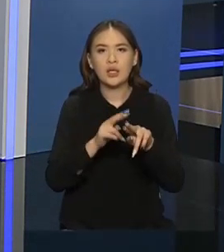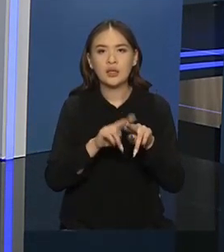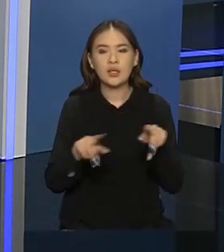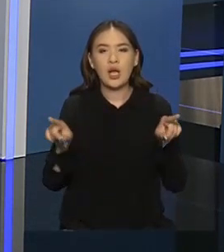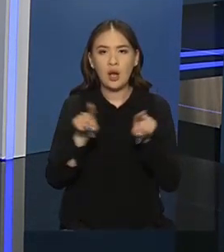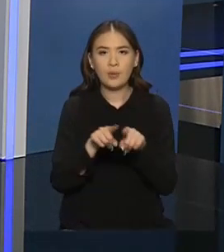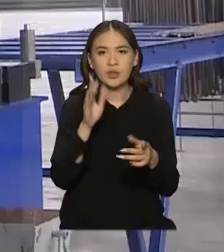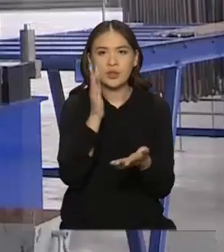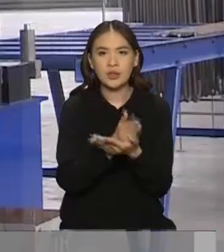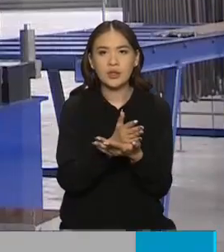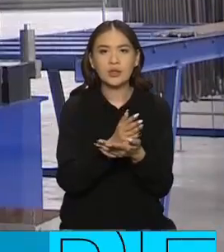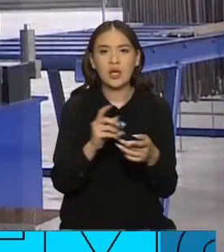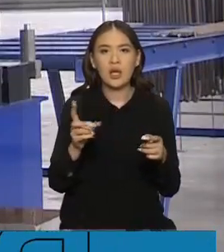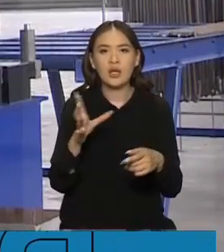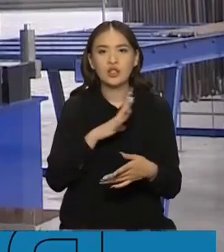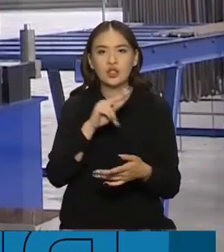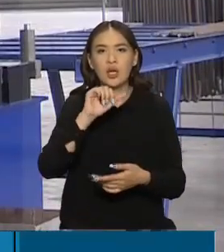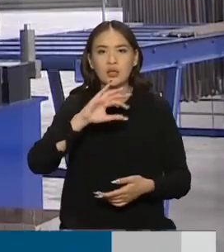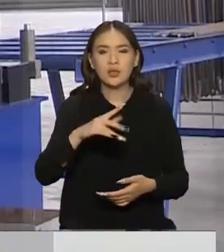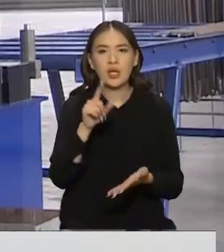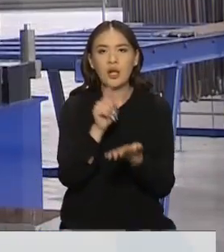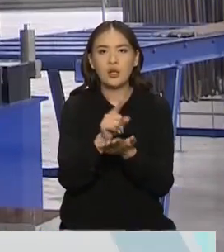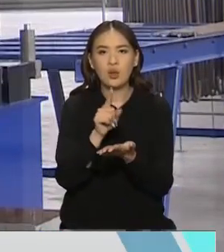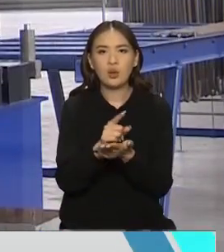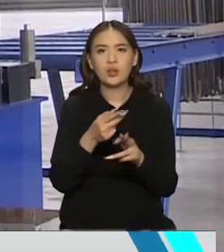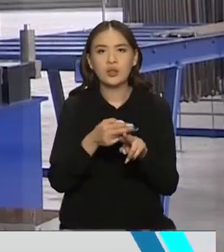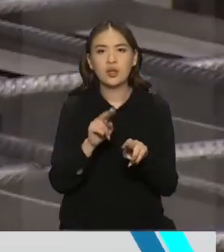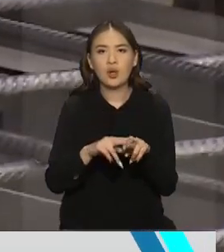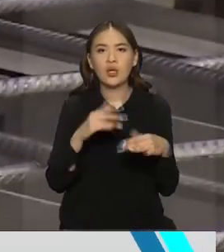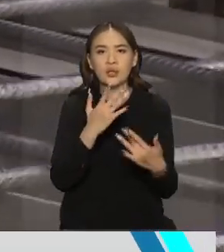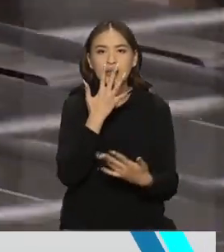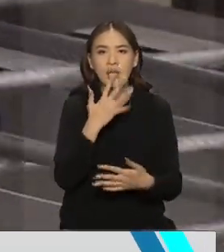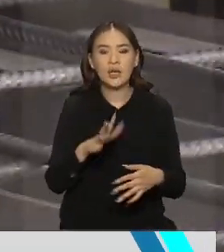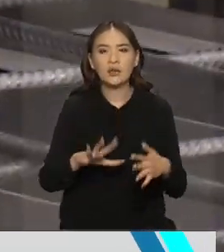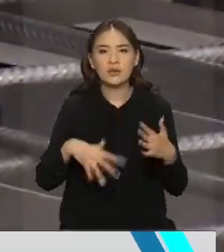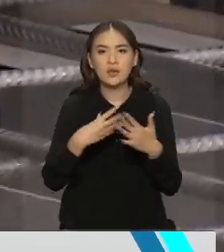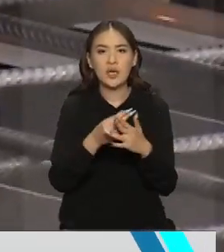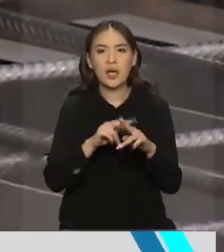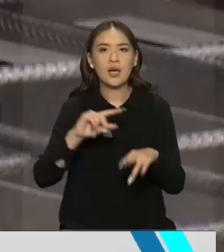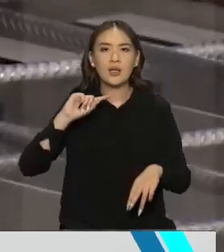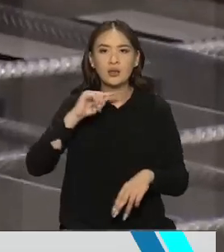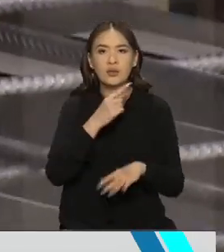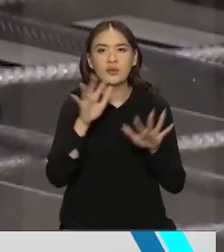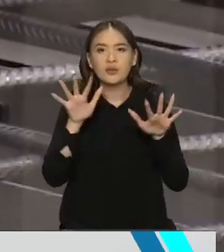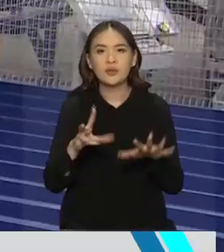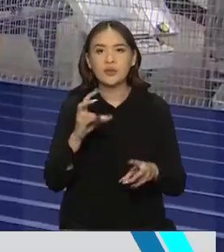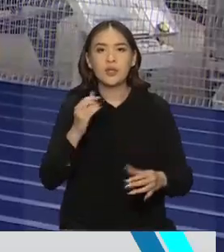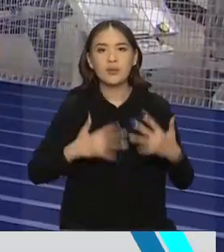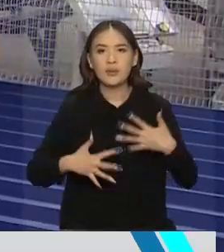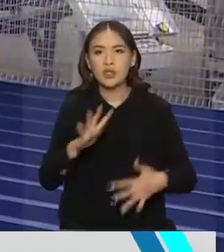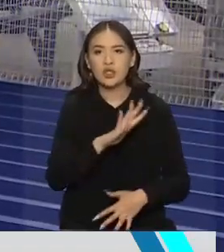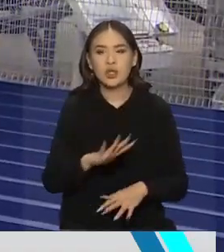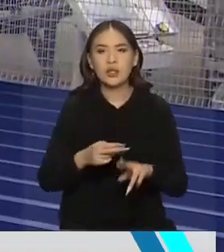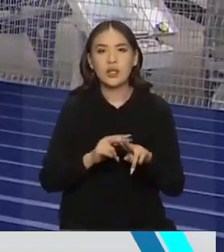есть даже преференции в части налогообложения Вот только иностранные инвесторы работать в экономических зонах не спешат